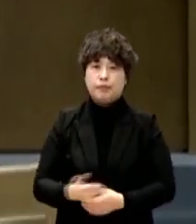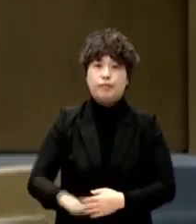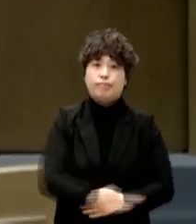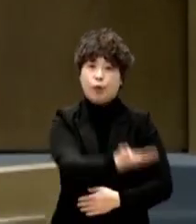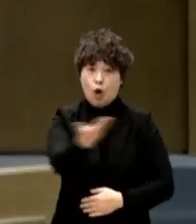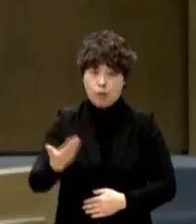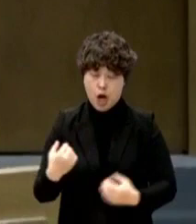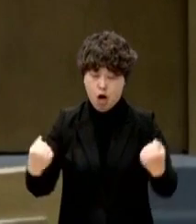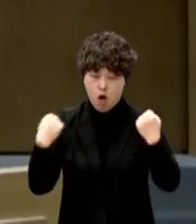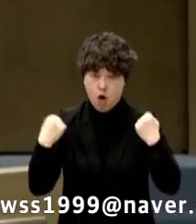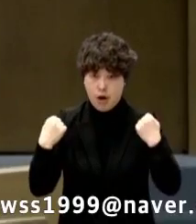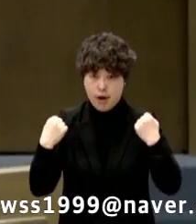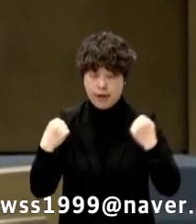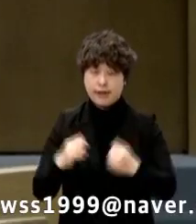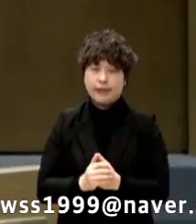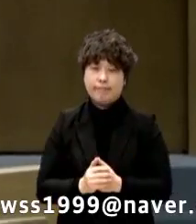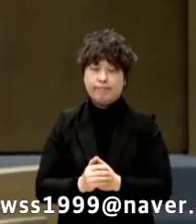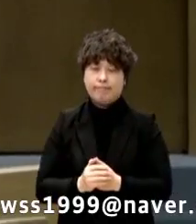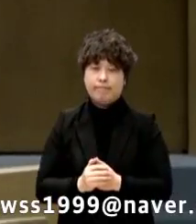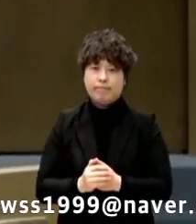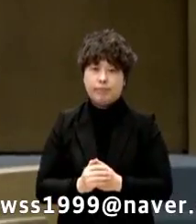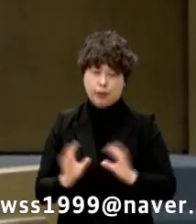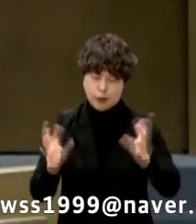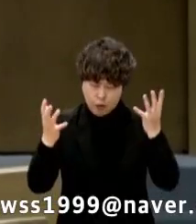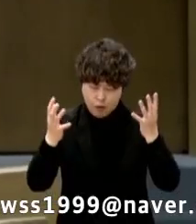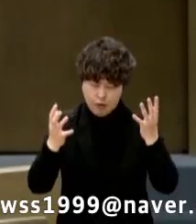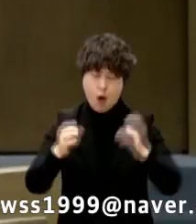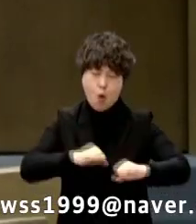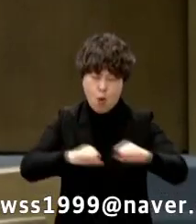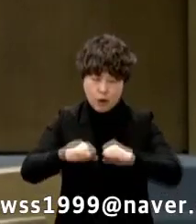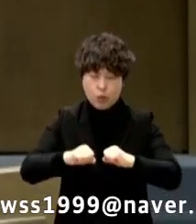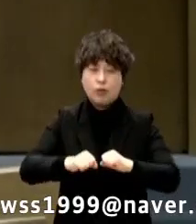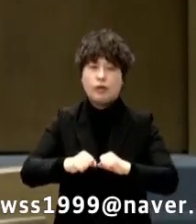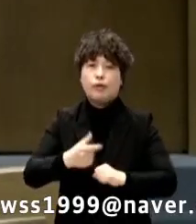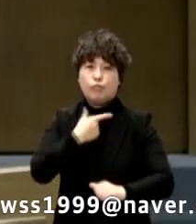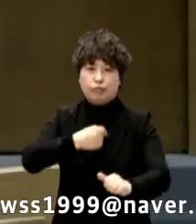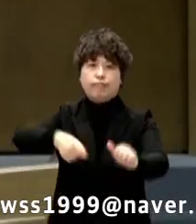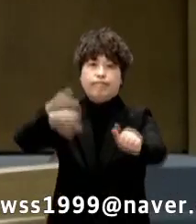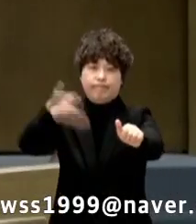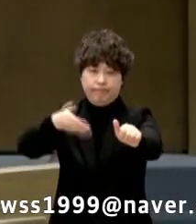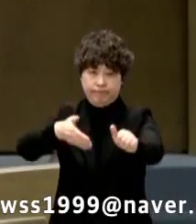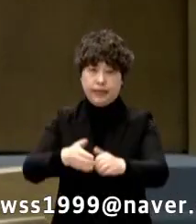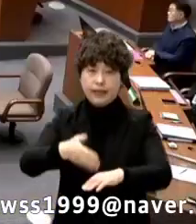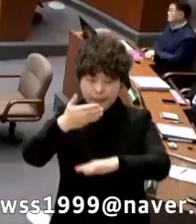건강과 성공적인 의정활동을 거듭 기원드립니다. 감사합니다.